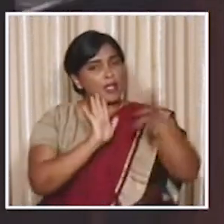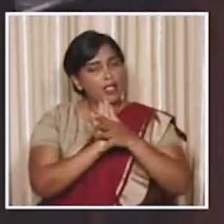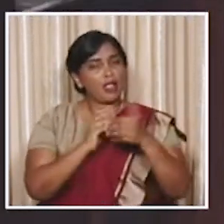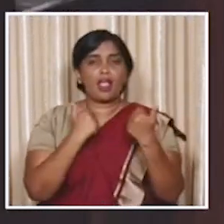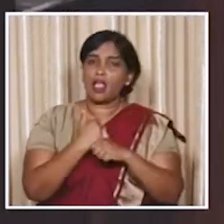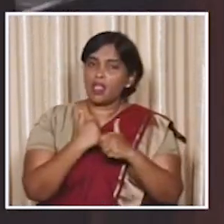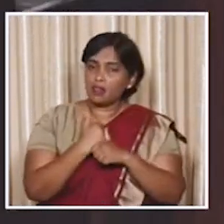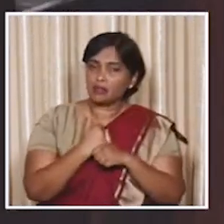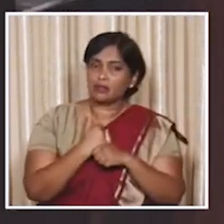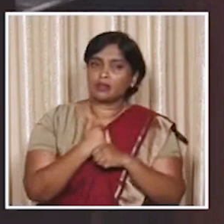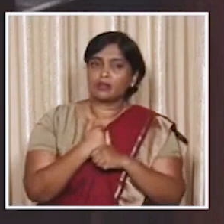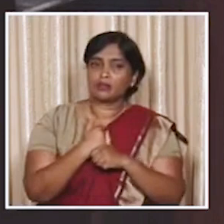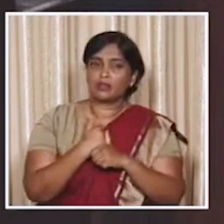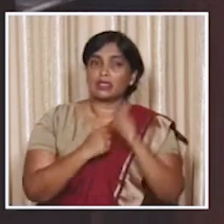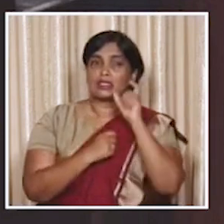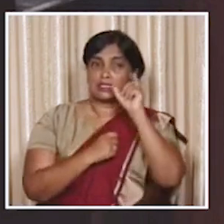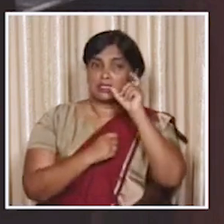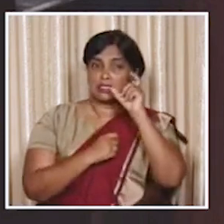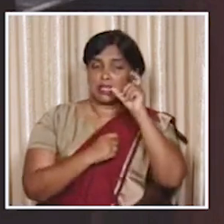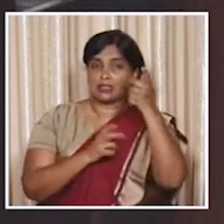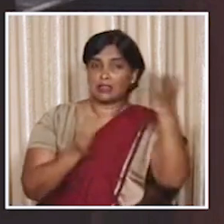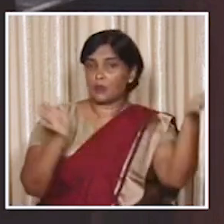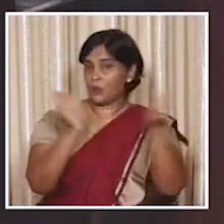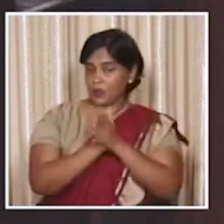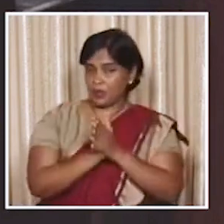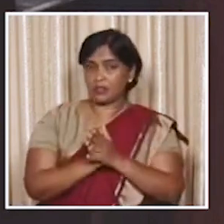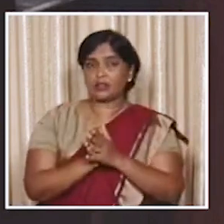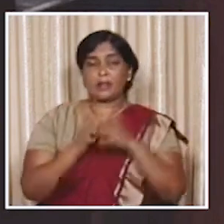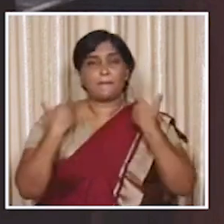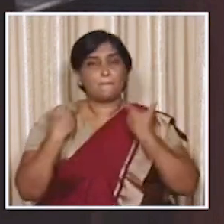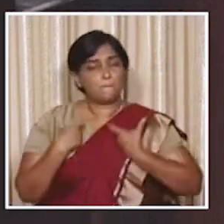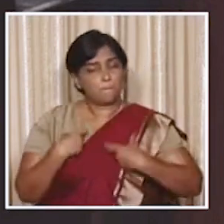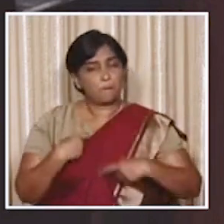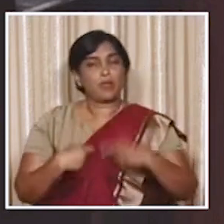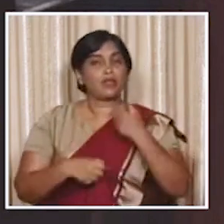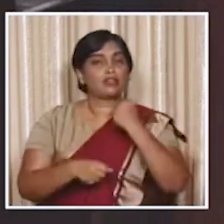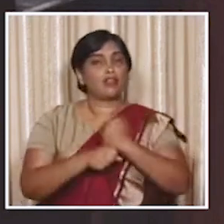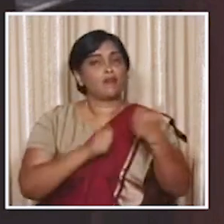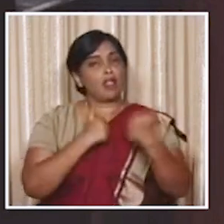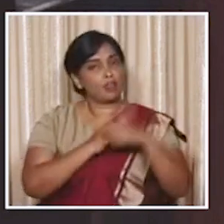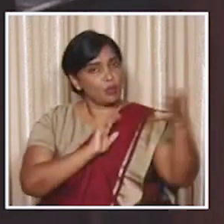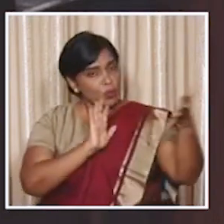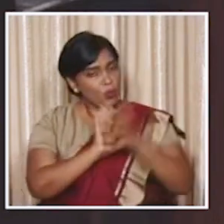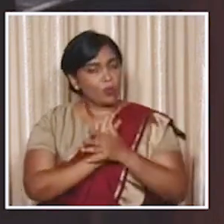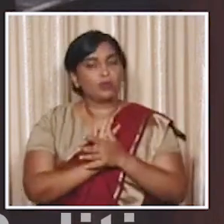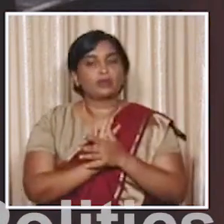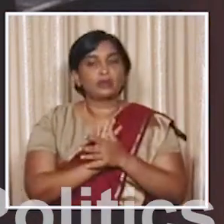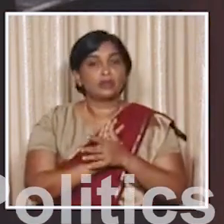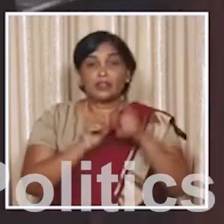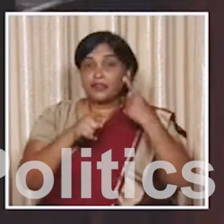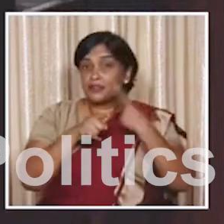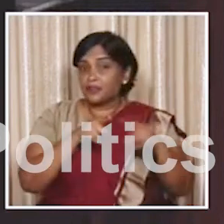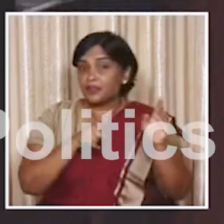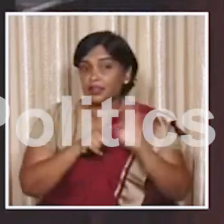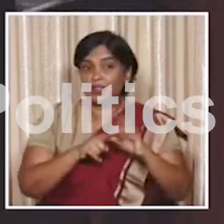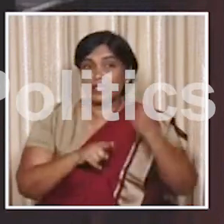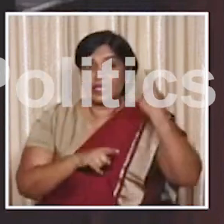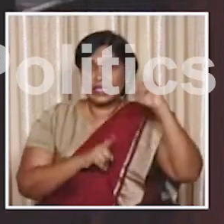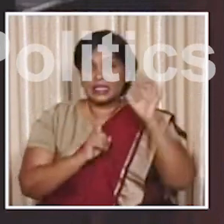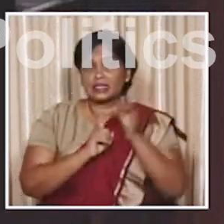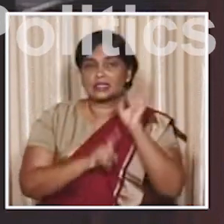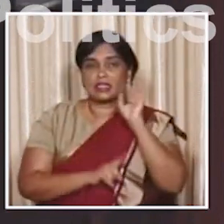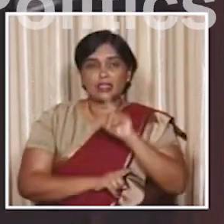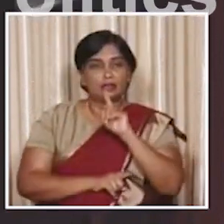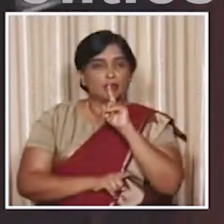අහුවෙලා. චම්තිකා මැතිණියත් එක්ක මහින්ද ජනාධිපතිතුමා ඒ ආණ්ඩුවත් හැදුවා. ඒ විතරක් නෙවෙයි ඊයේ